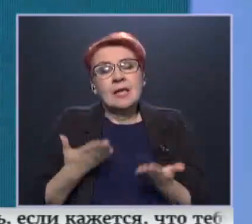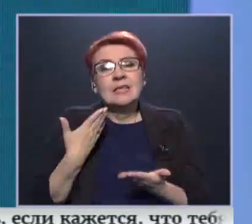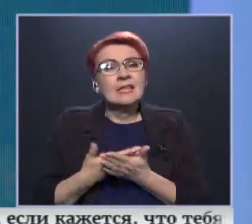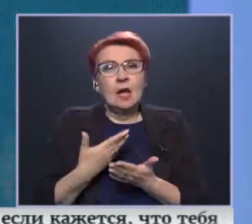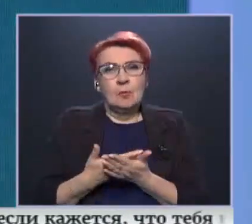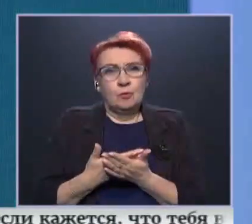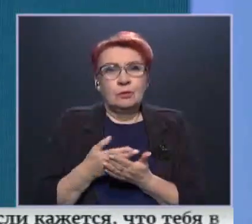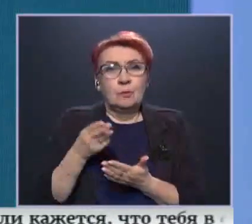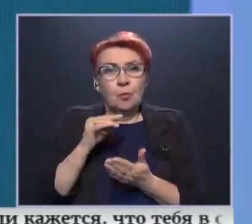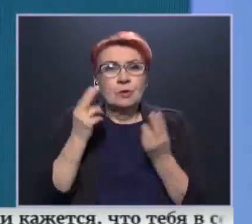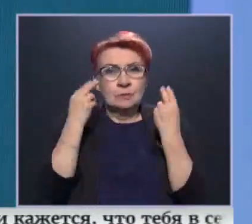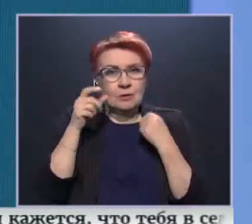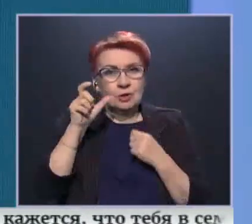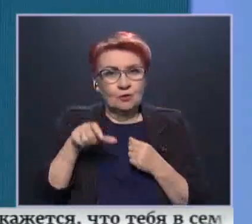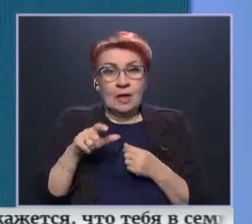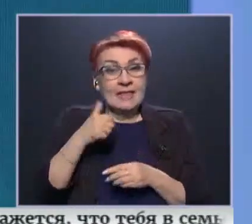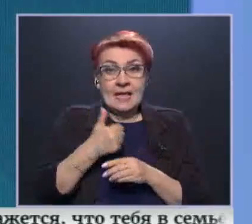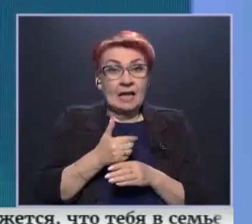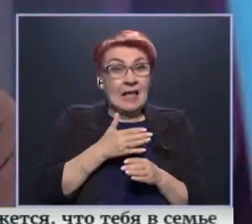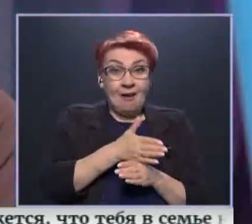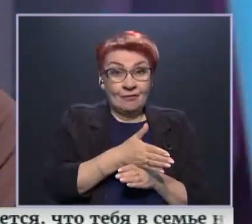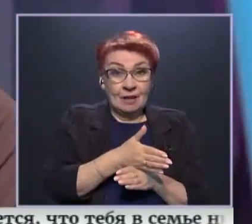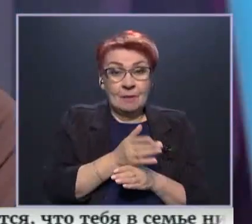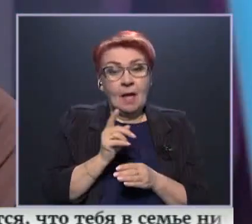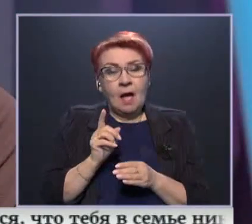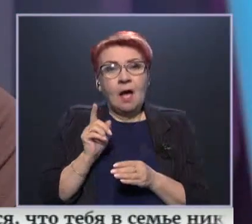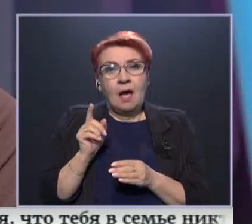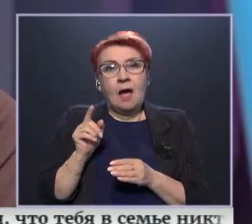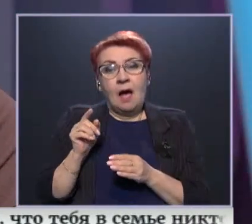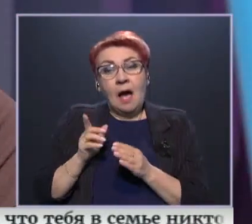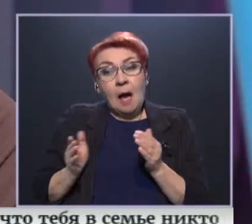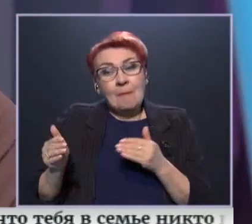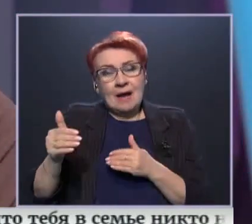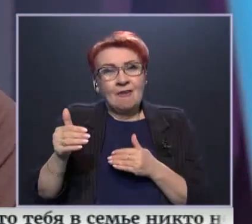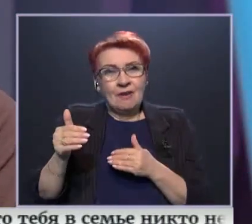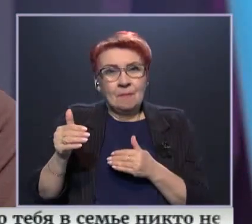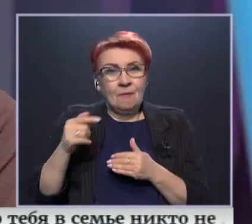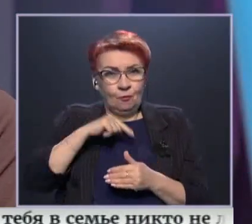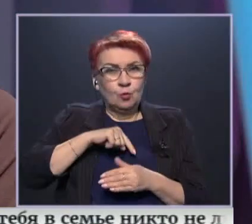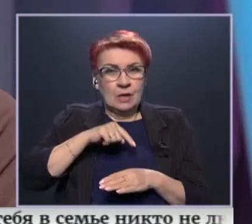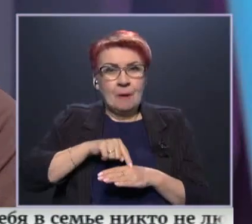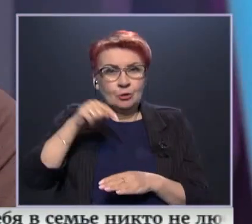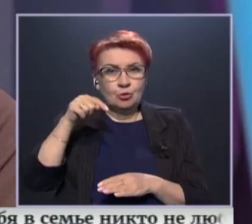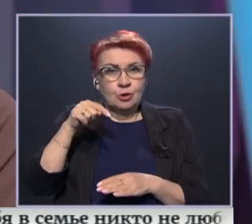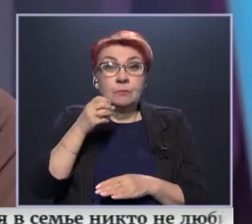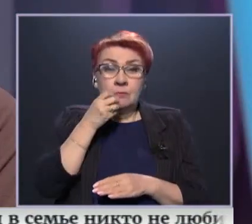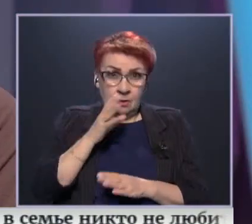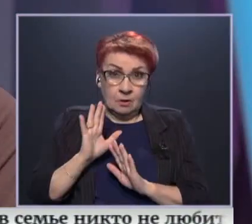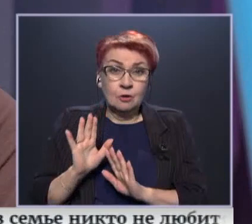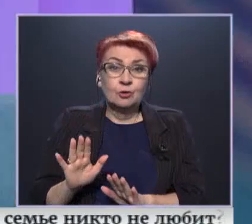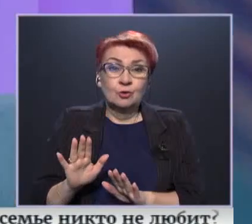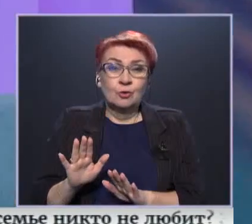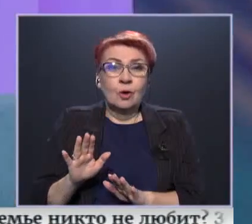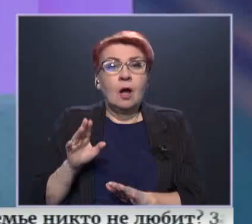по смирению пойдет не главными, а боковыми воротами, но внутренним ощущением, ну хорошо. Также он может и